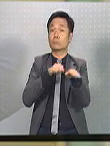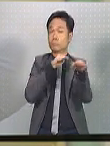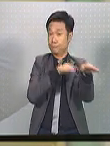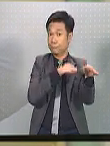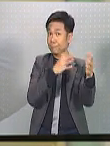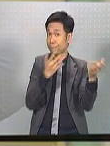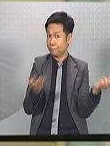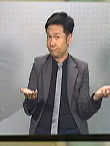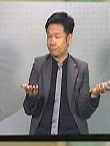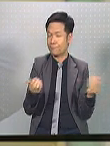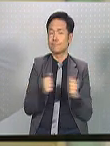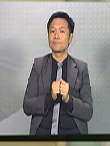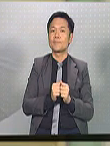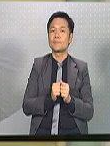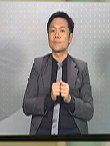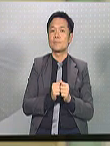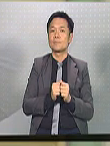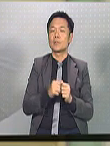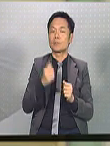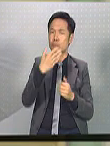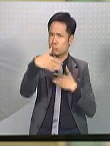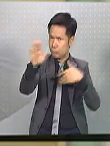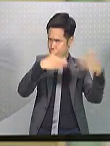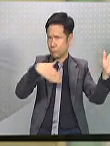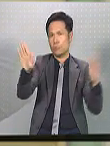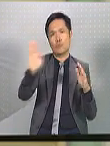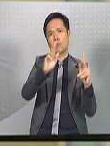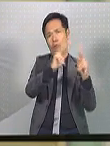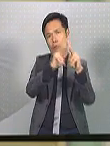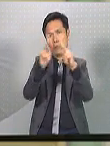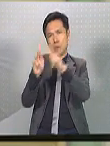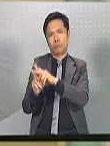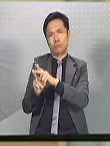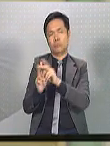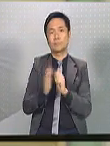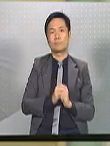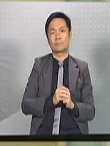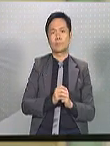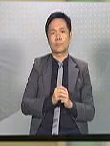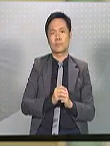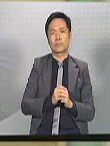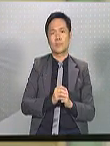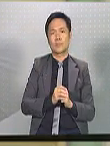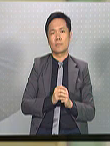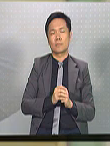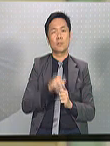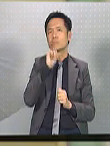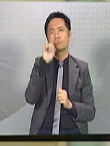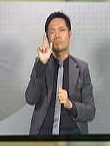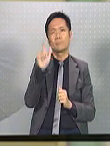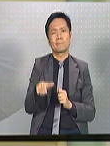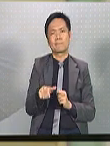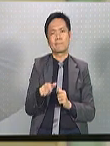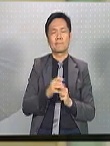untuk di balik pulang ke kampung SMS Jadi saya tidak perlulah